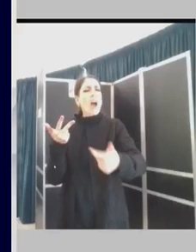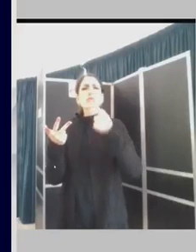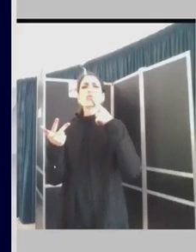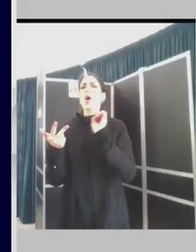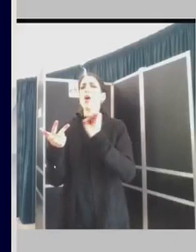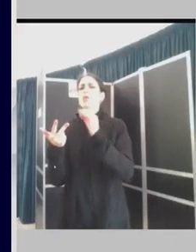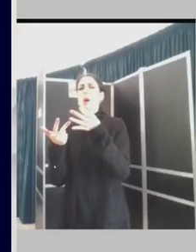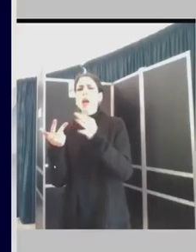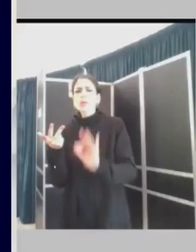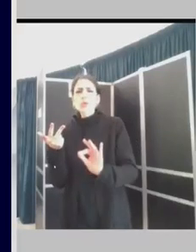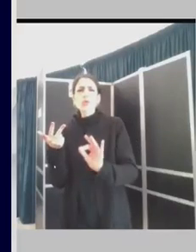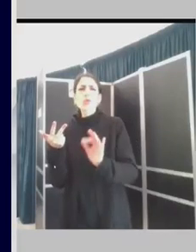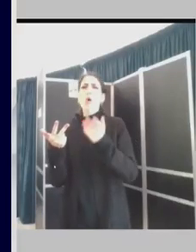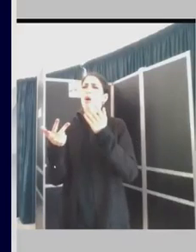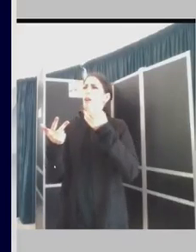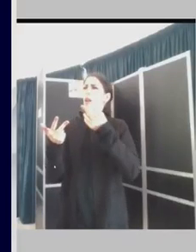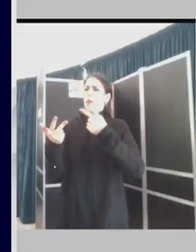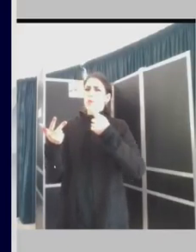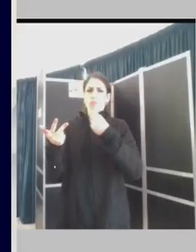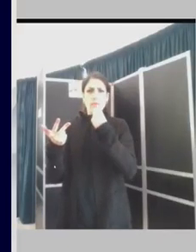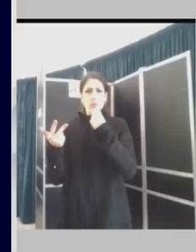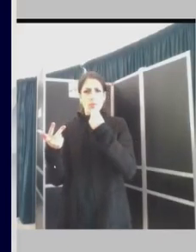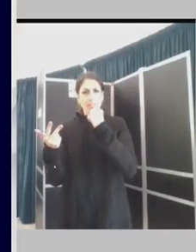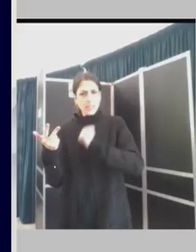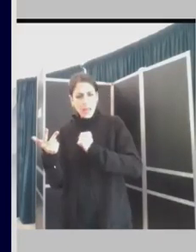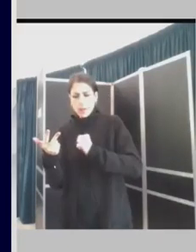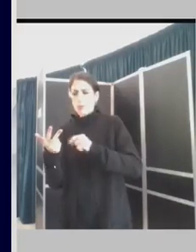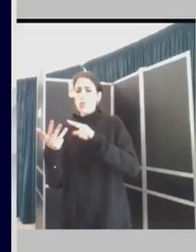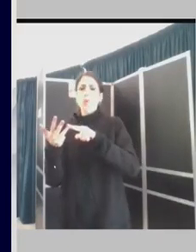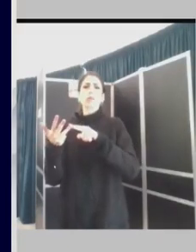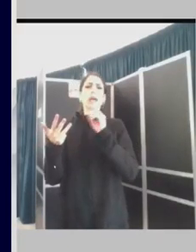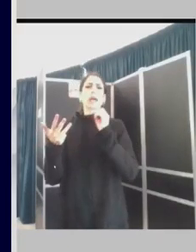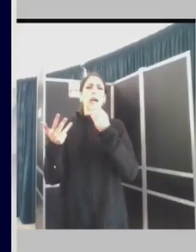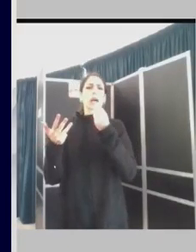sonno, l'educazione marittima, l'educazione